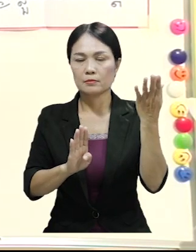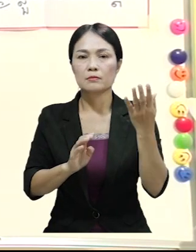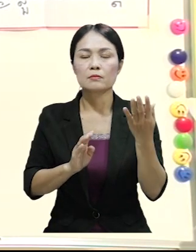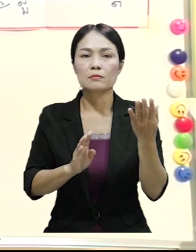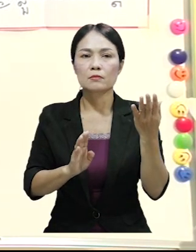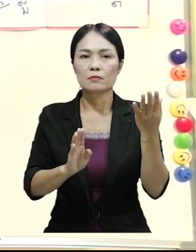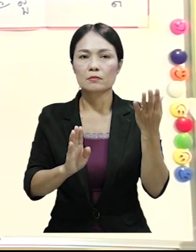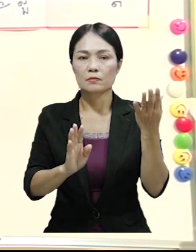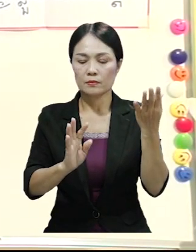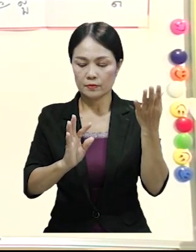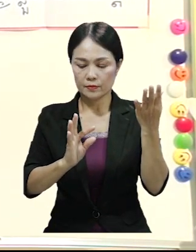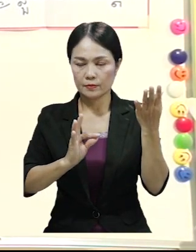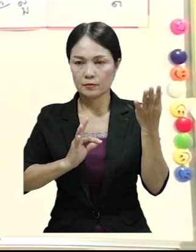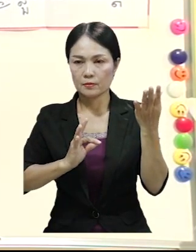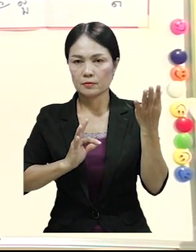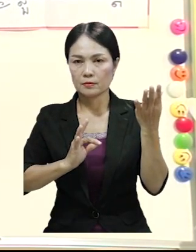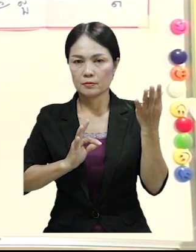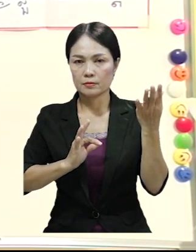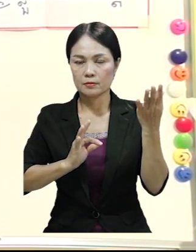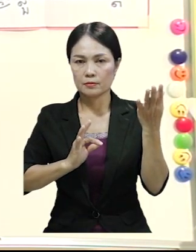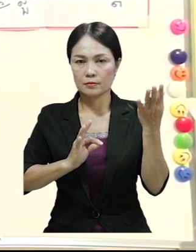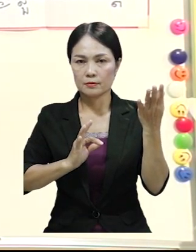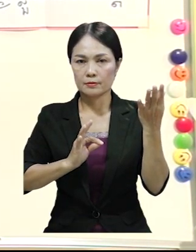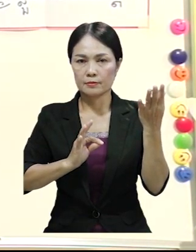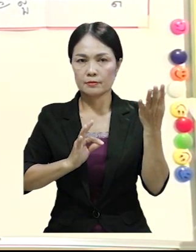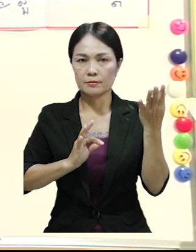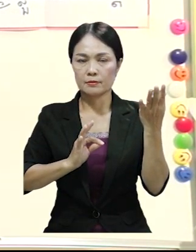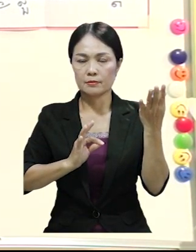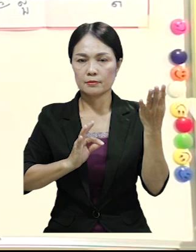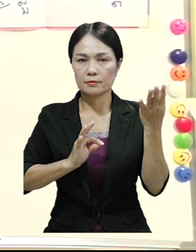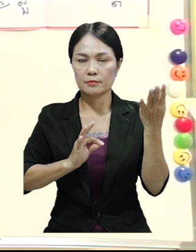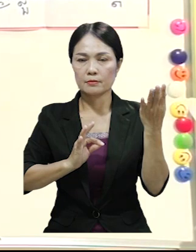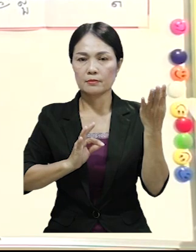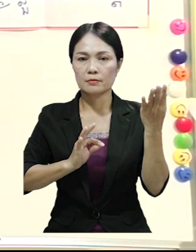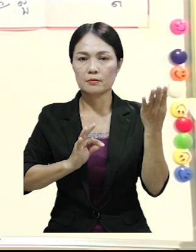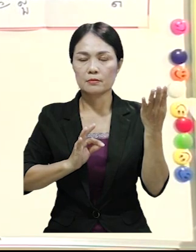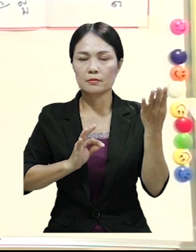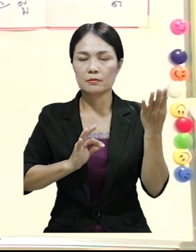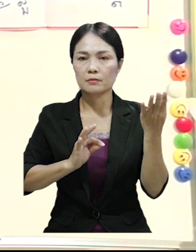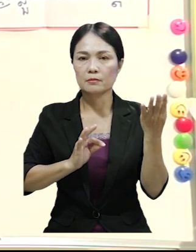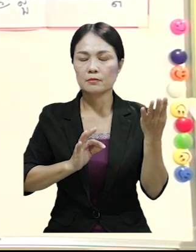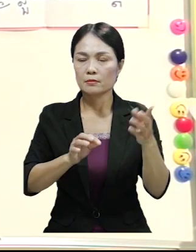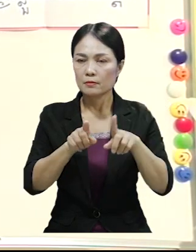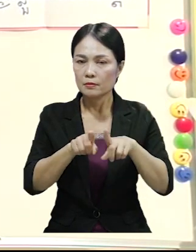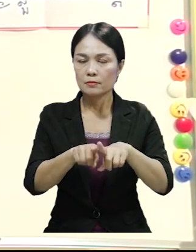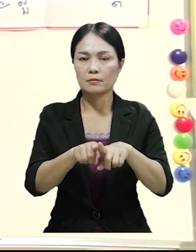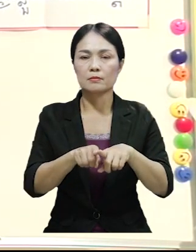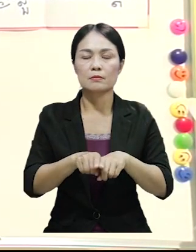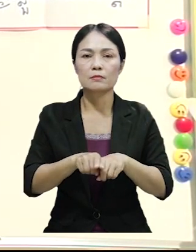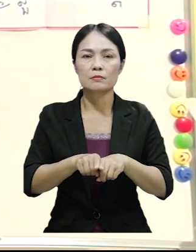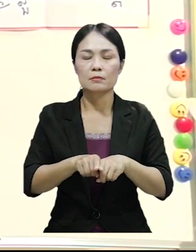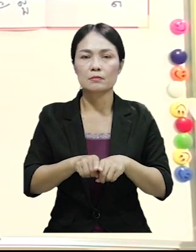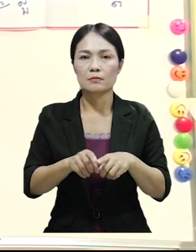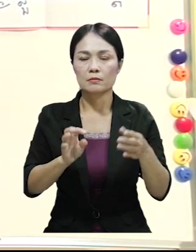រួចហើយជីបចូលក្នុងមើលដៃលោកគ្រូជីបណាឃើញទេគេធ្វើជីបបែបនេះរួចហើយព្រមជាមួយគ្នា